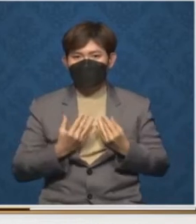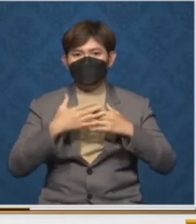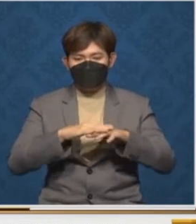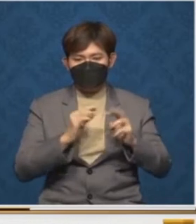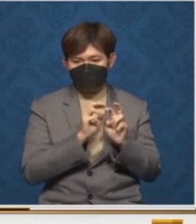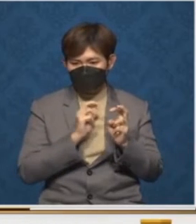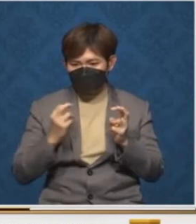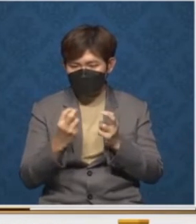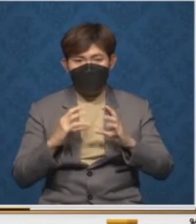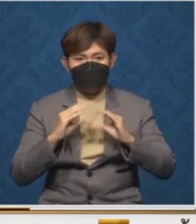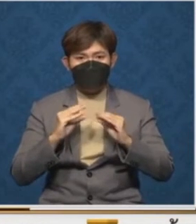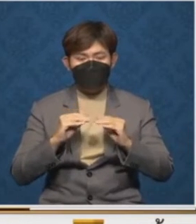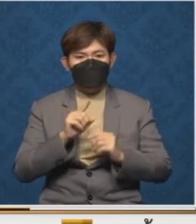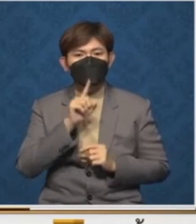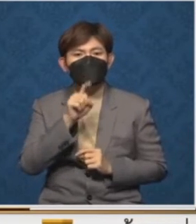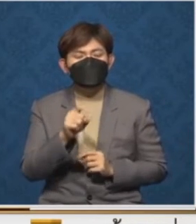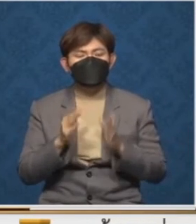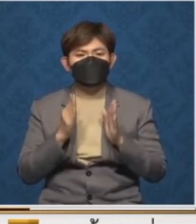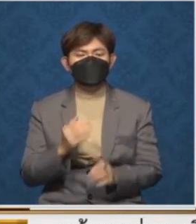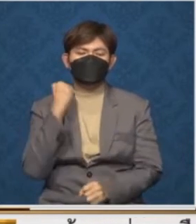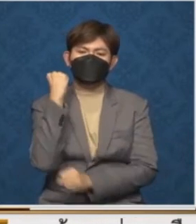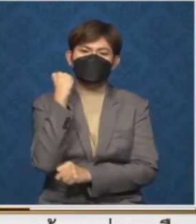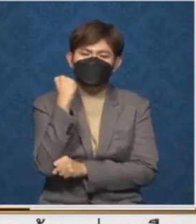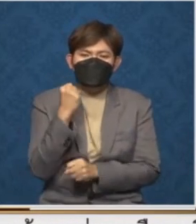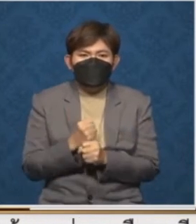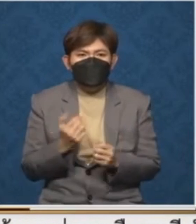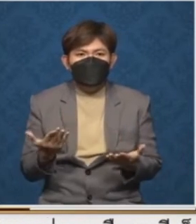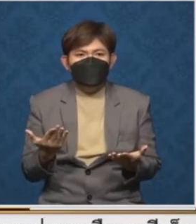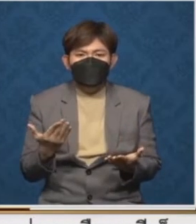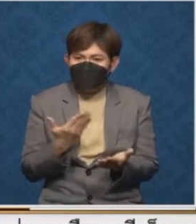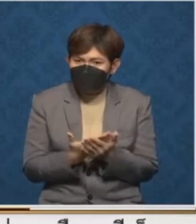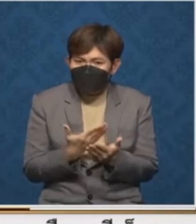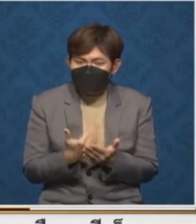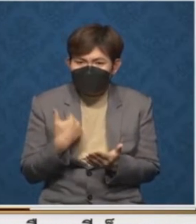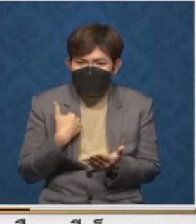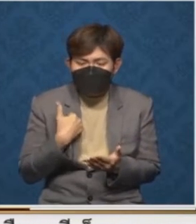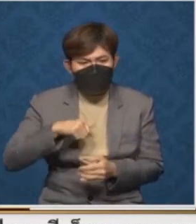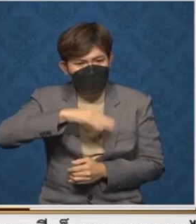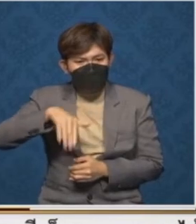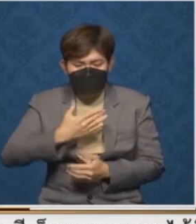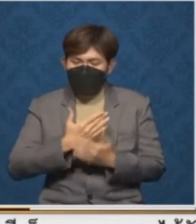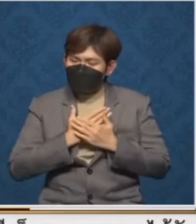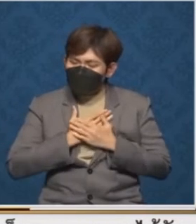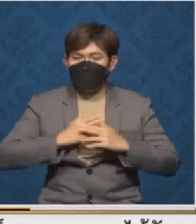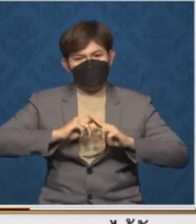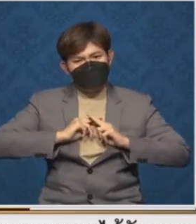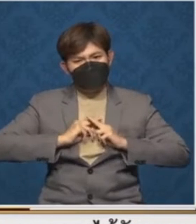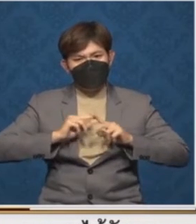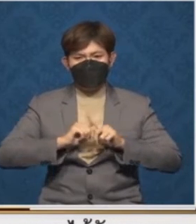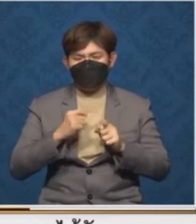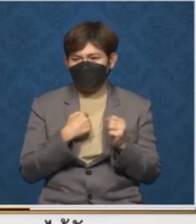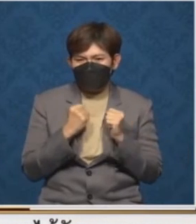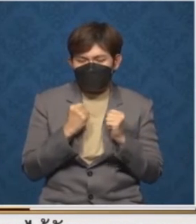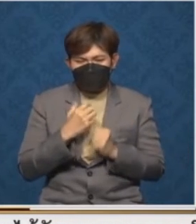ับถามวจิหือเปลาครับท่ไปดูสได์ัแนต่ไปครับอันนี้นะครับขอวภายนะผมเอามาจาก Drama